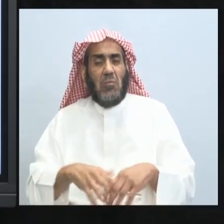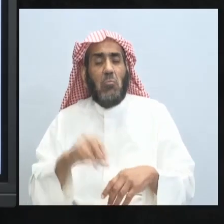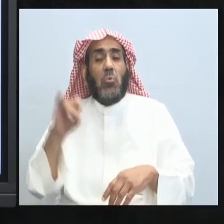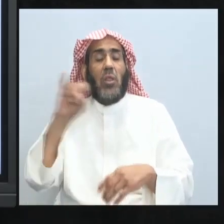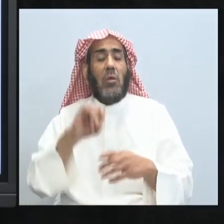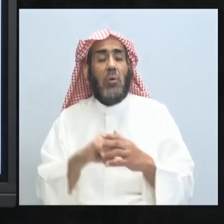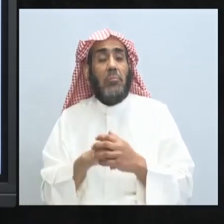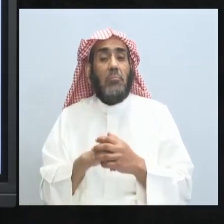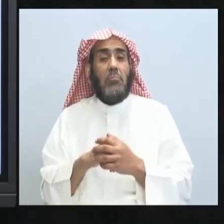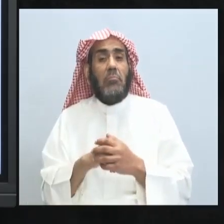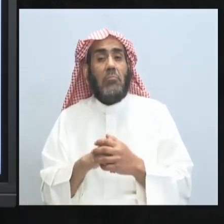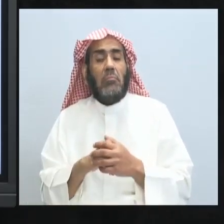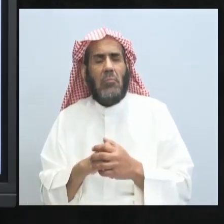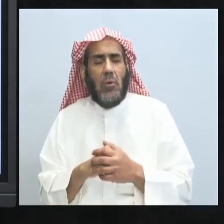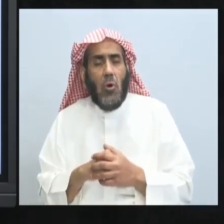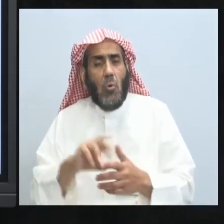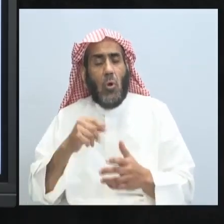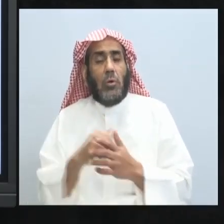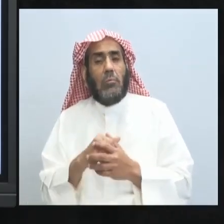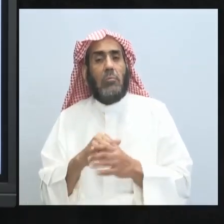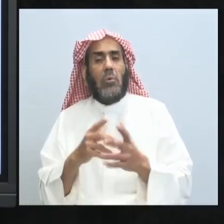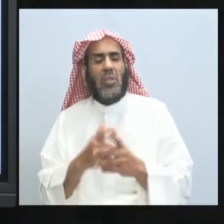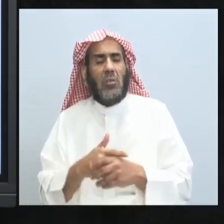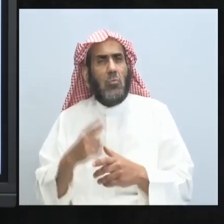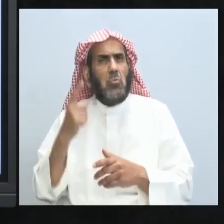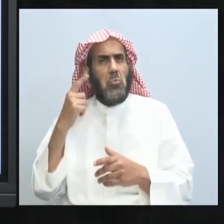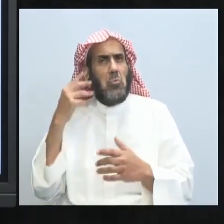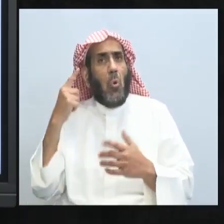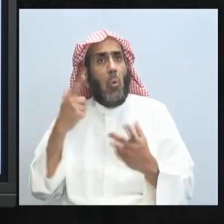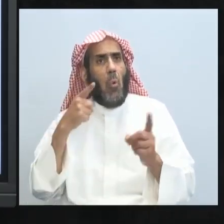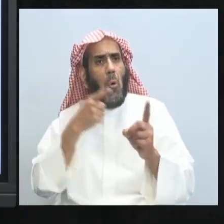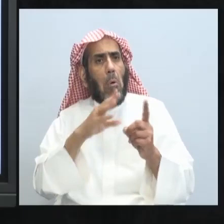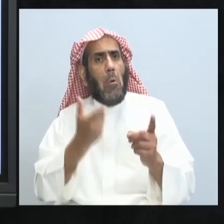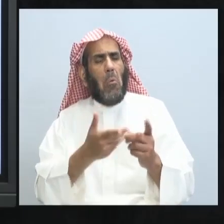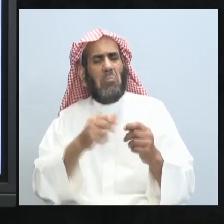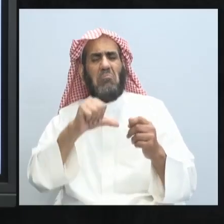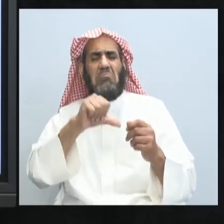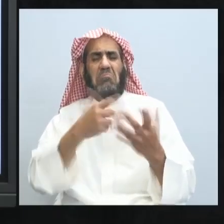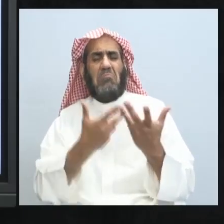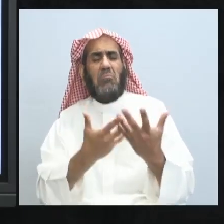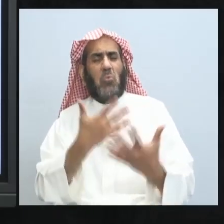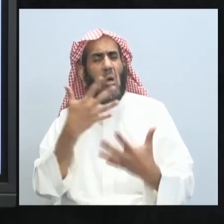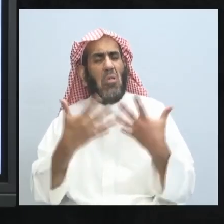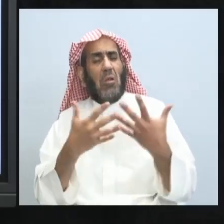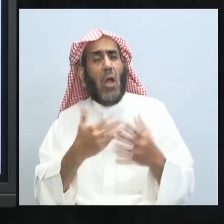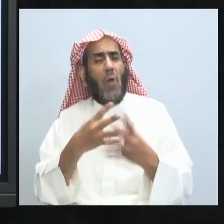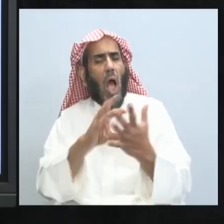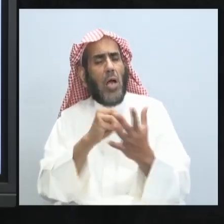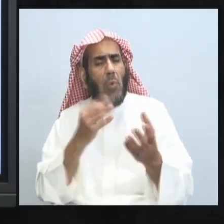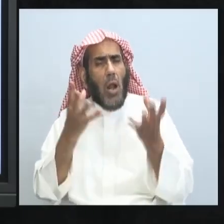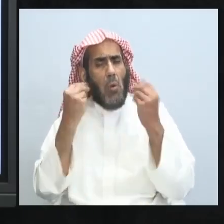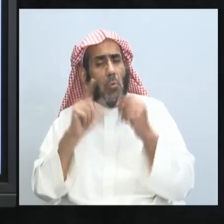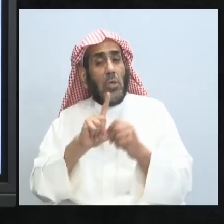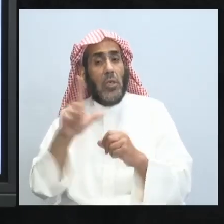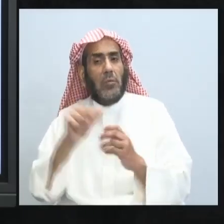منظمه او امور اخرى قد تكون السمعه او غيرها وبالتالي لابد ان اعرف كيف اجمع معلومه